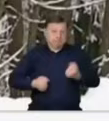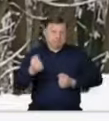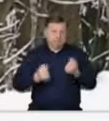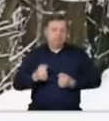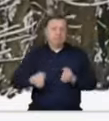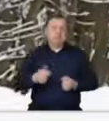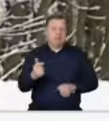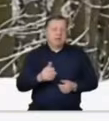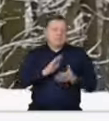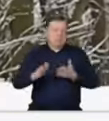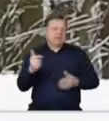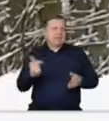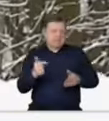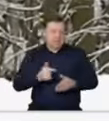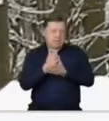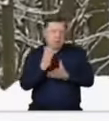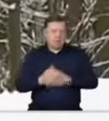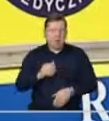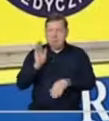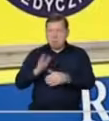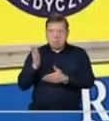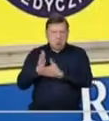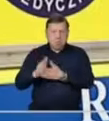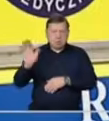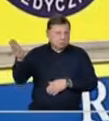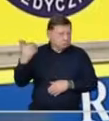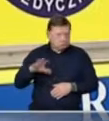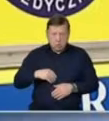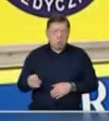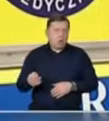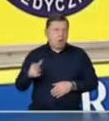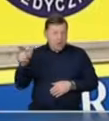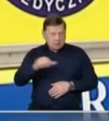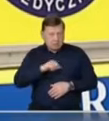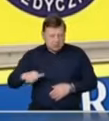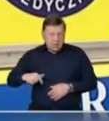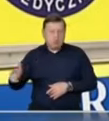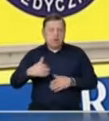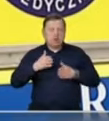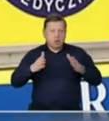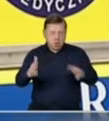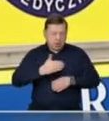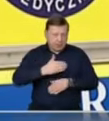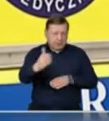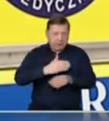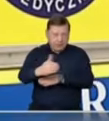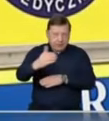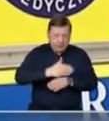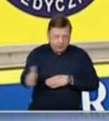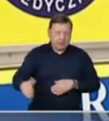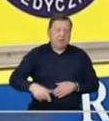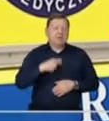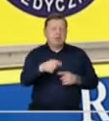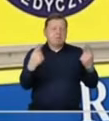na bezinteresowną pomoc. Nieproszony o pomoc wsiadł w traktor z pługiem, odśnieżył drogę, wykopał ten zespół